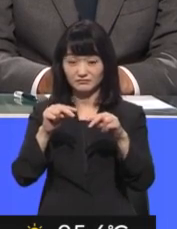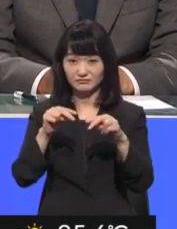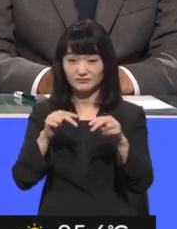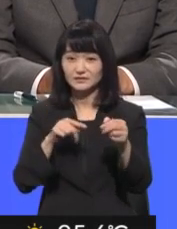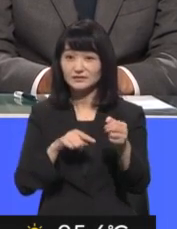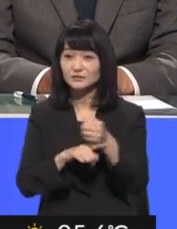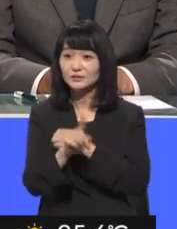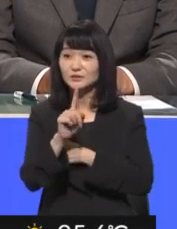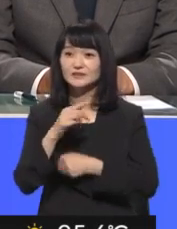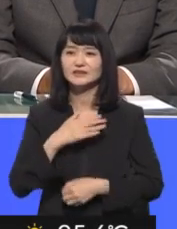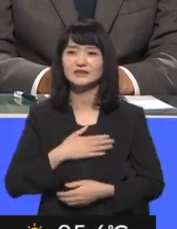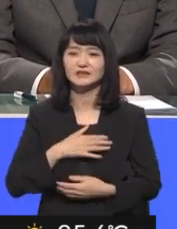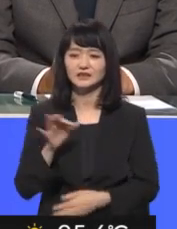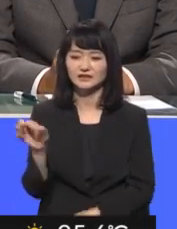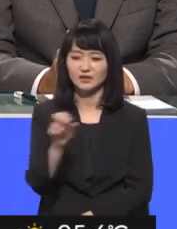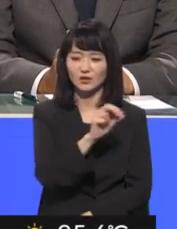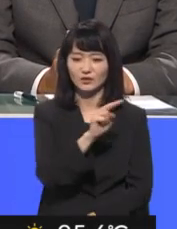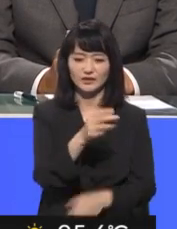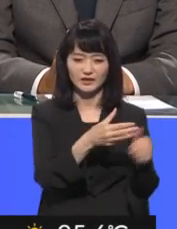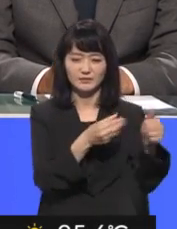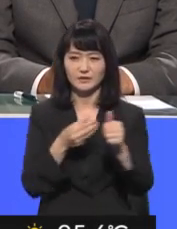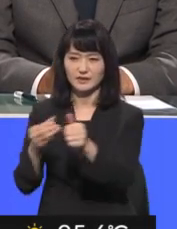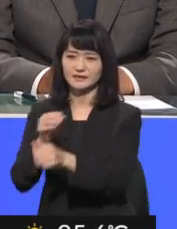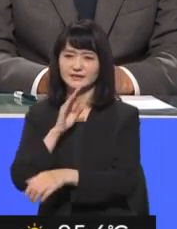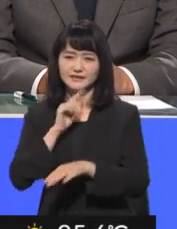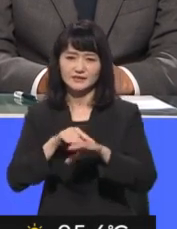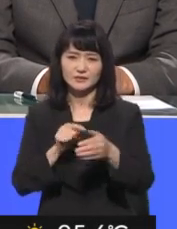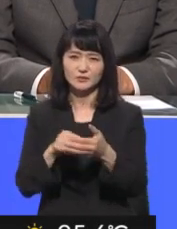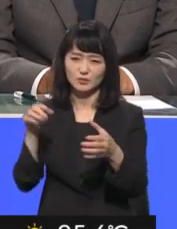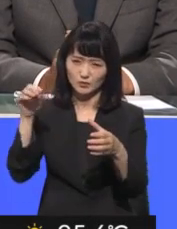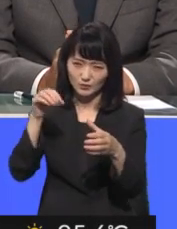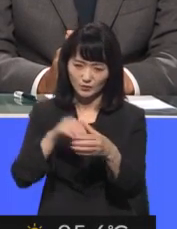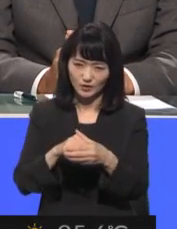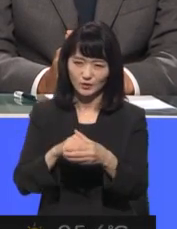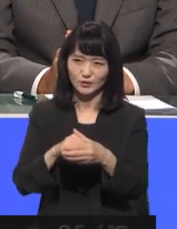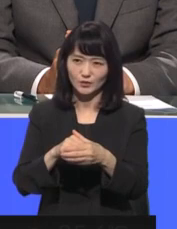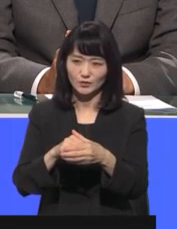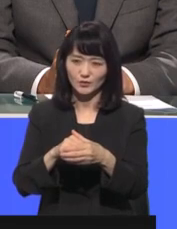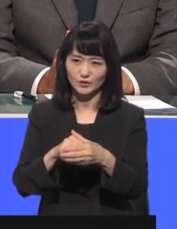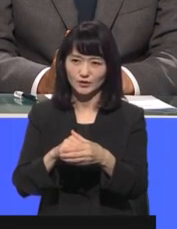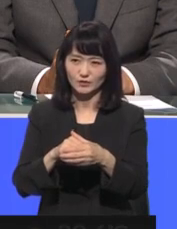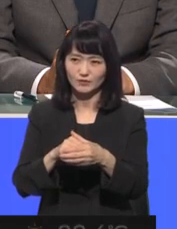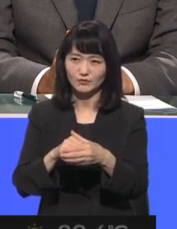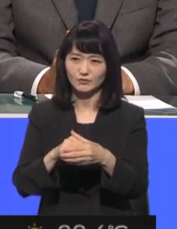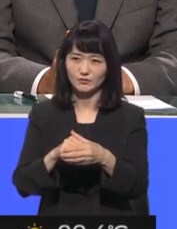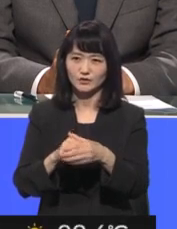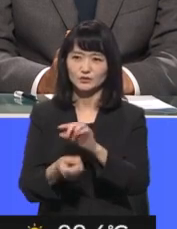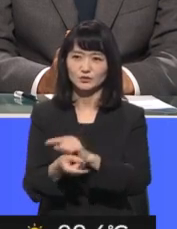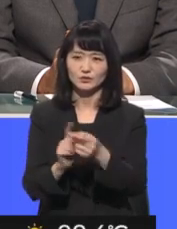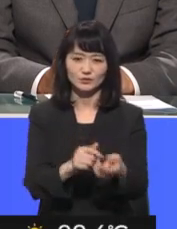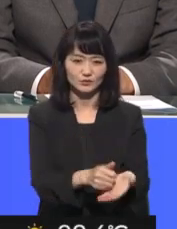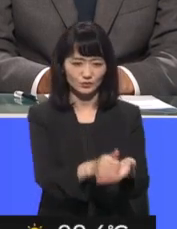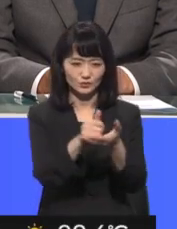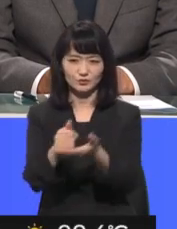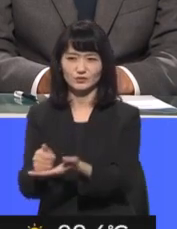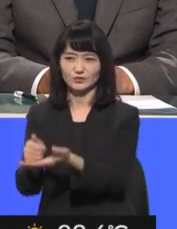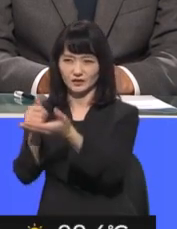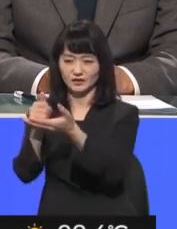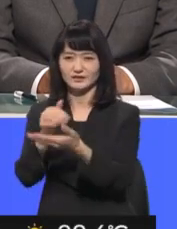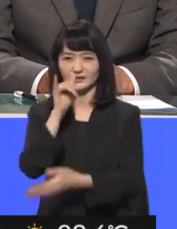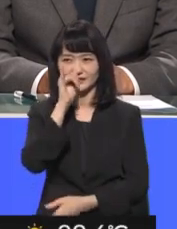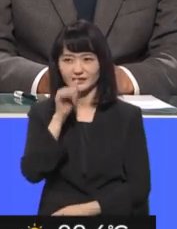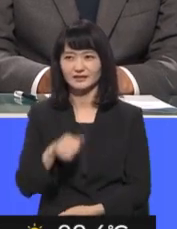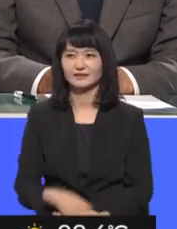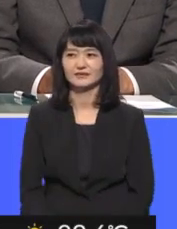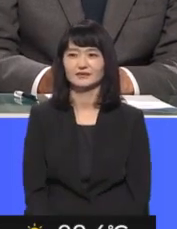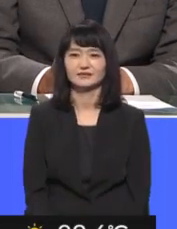패널들이 진심이 담긴 의견들과 정치판에서는 볼 수 없는 서로 존중하는 모습들이 있다. 영화권, 영화표. 그럴까요? 예. 그 뒤에 게 더